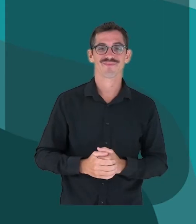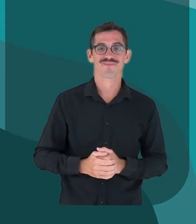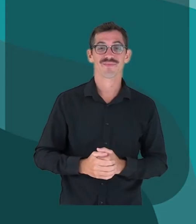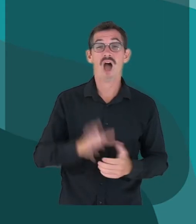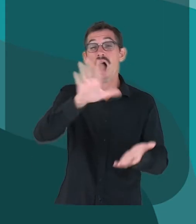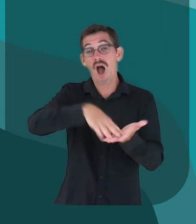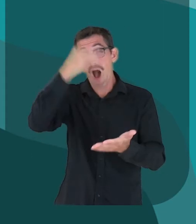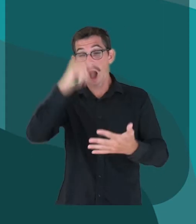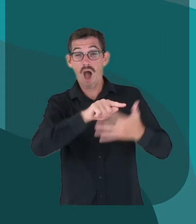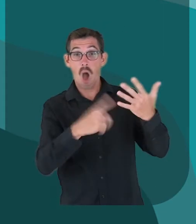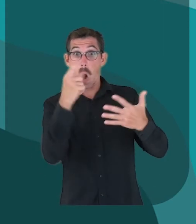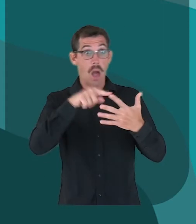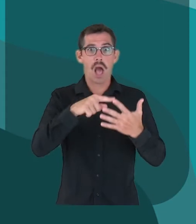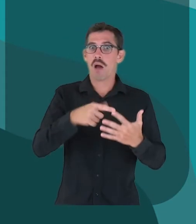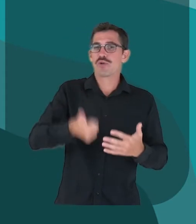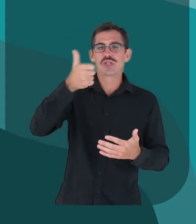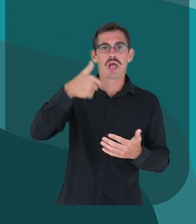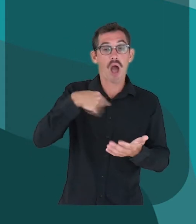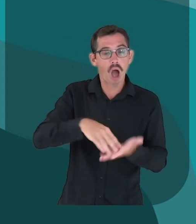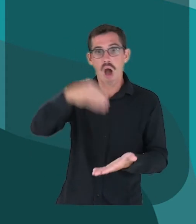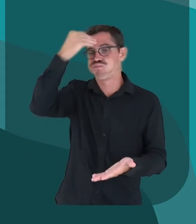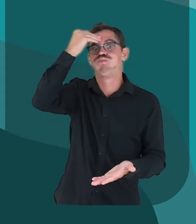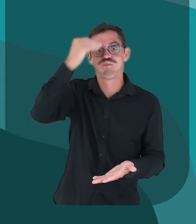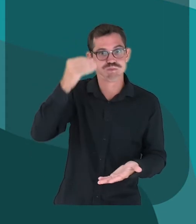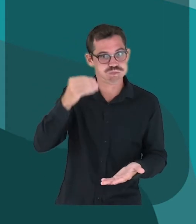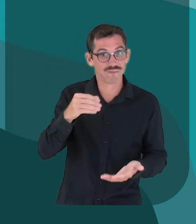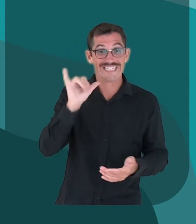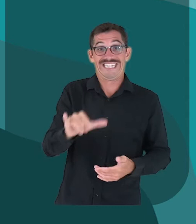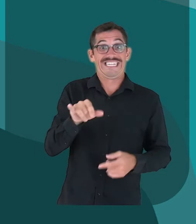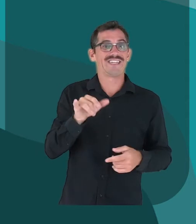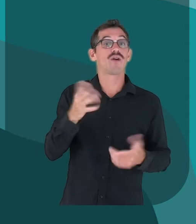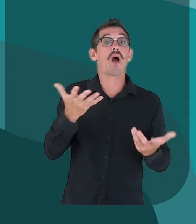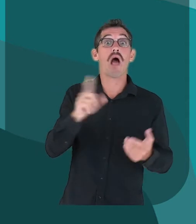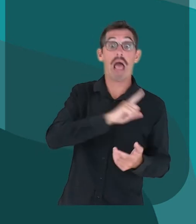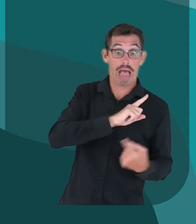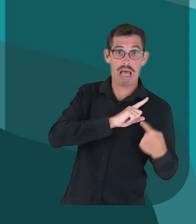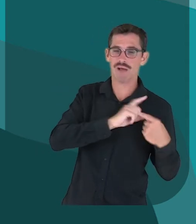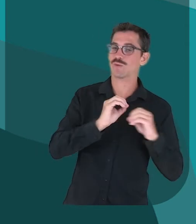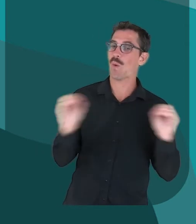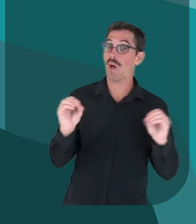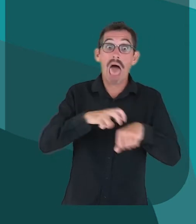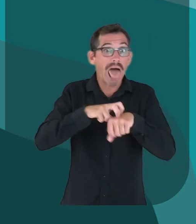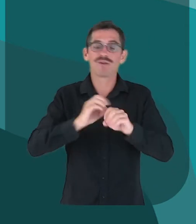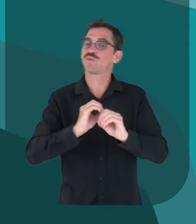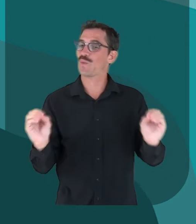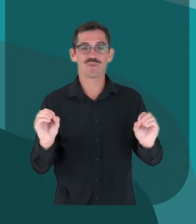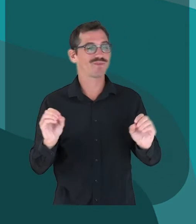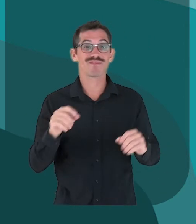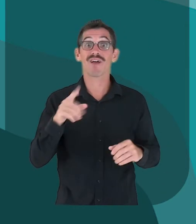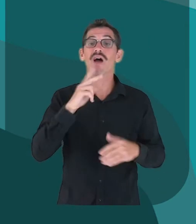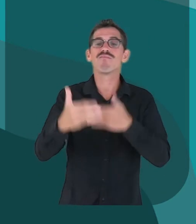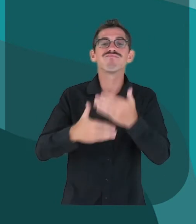Ben, tu sais, moi, une des leçons que j'ai plus rapidement appris, c'est que ça sert à rien de paniquer. Là.